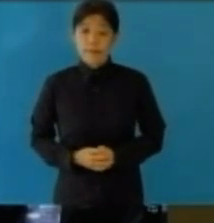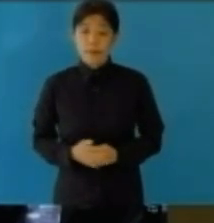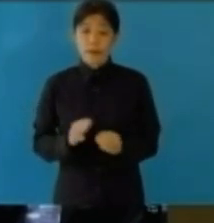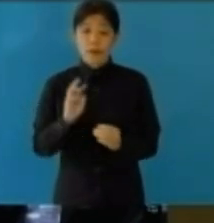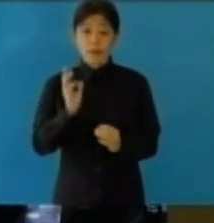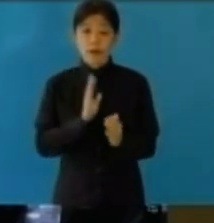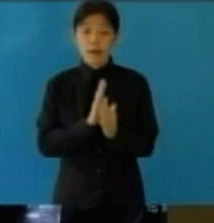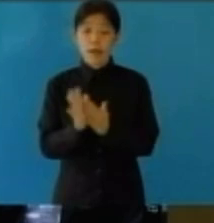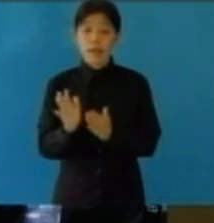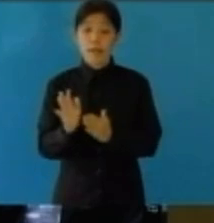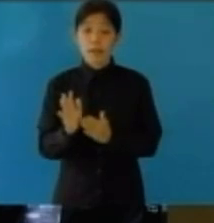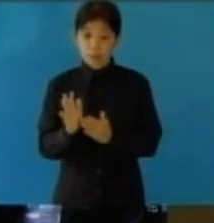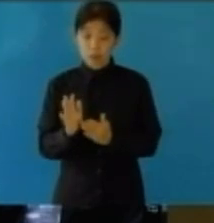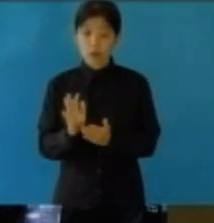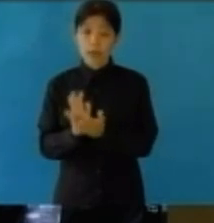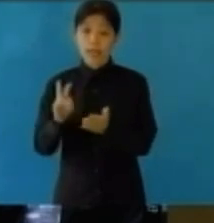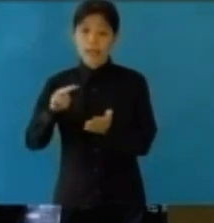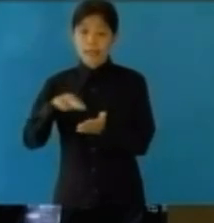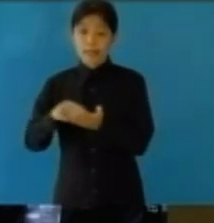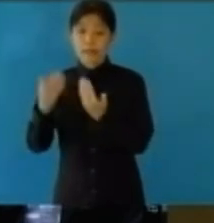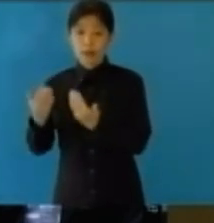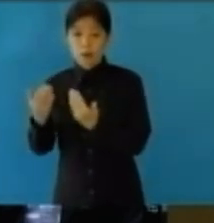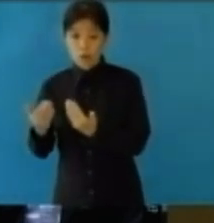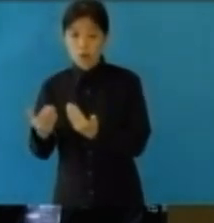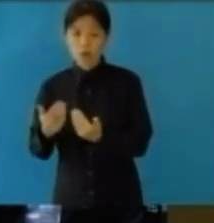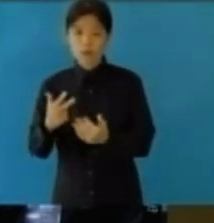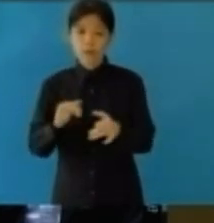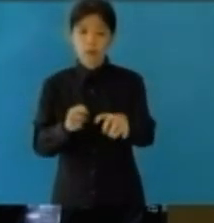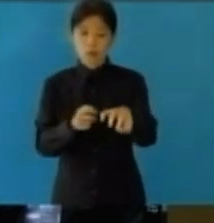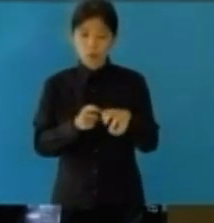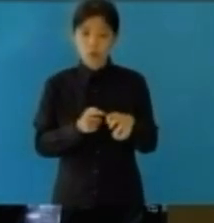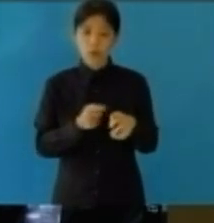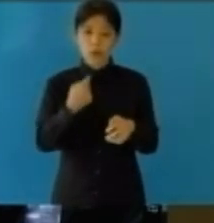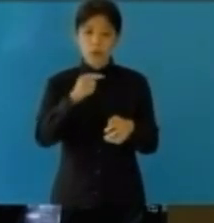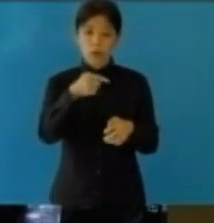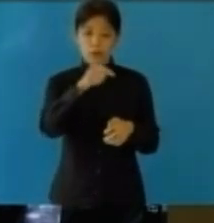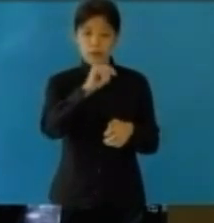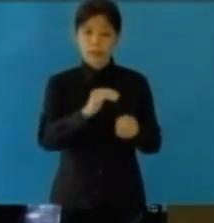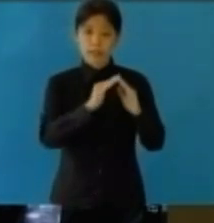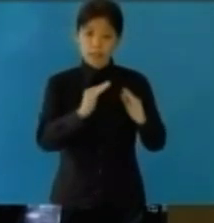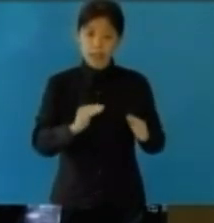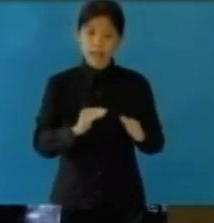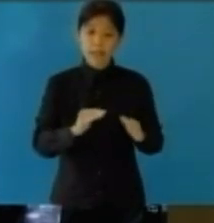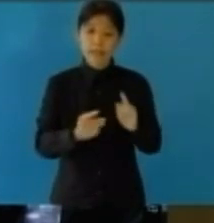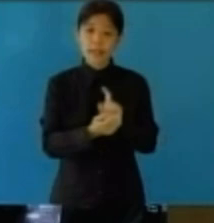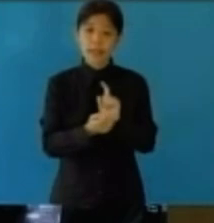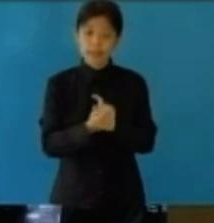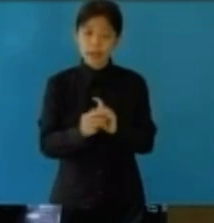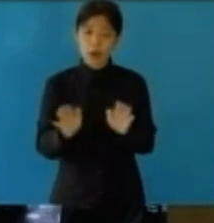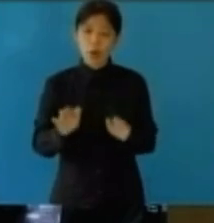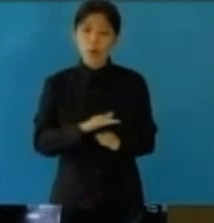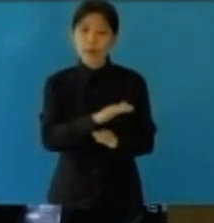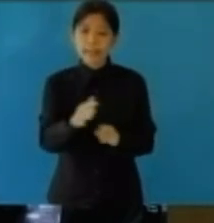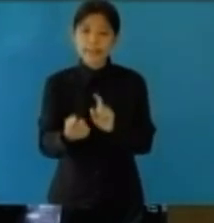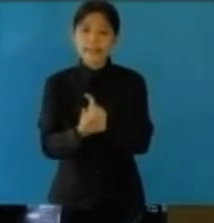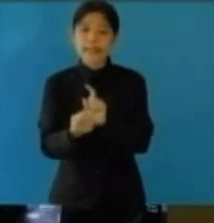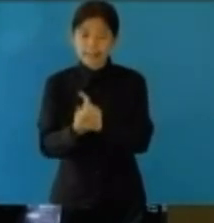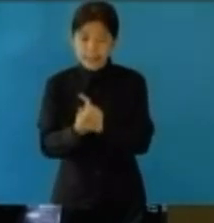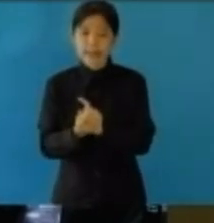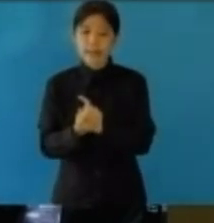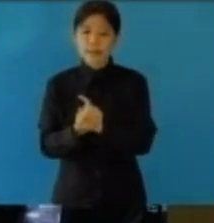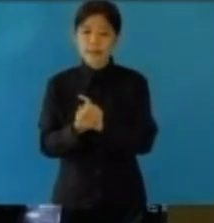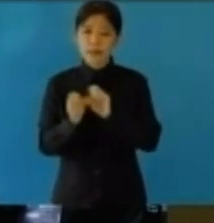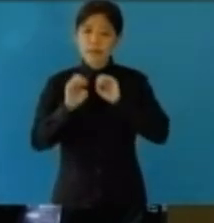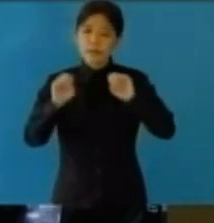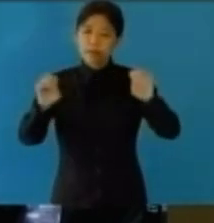いわゆるですね、県立学校や各市町村教育委員会に対して、できるだけこの子供たち、児童生徒ですね、促す取り組みしていただきたい。それは企業の